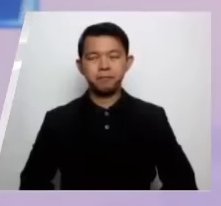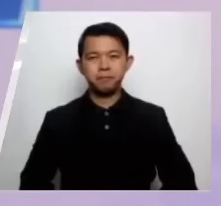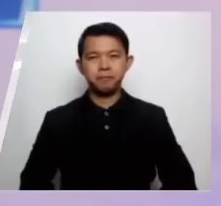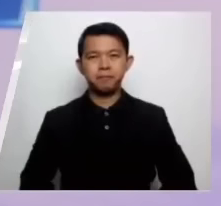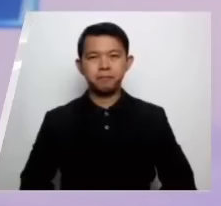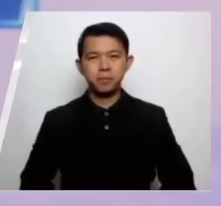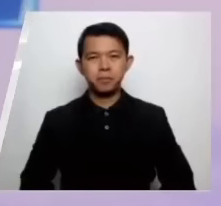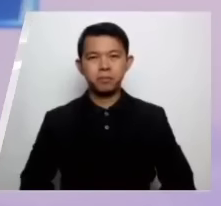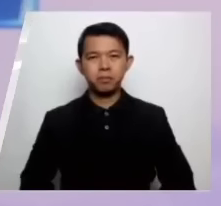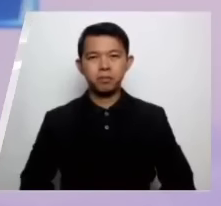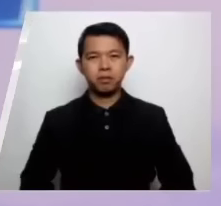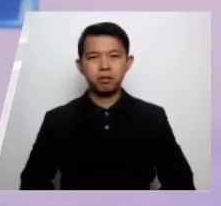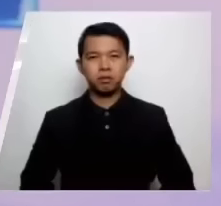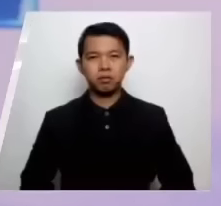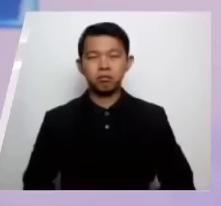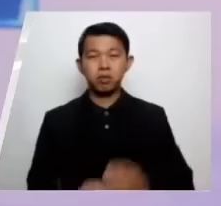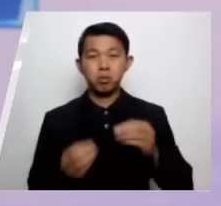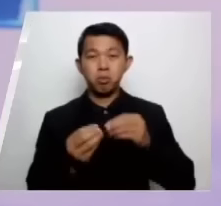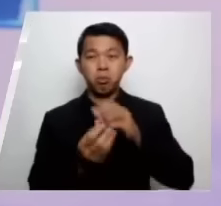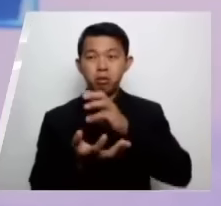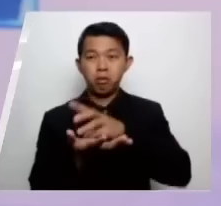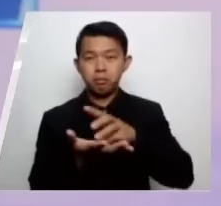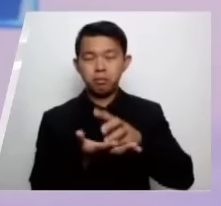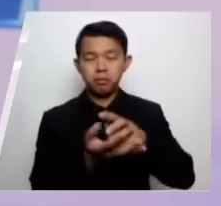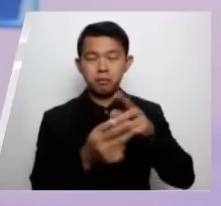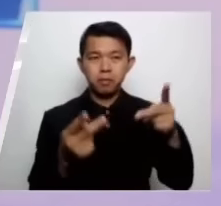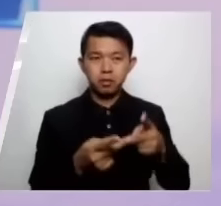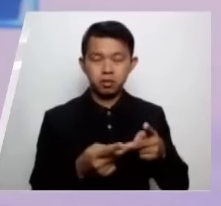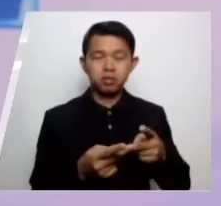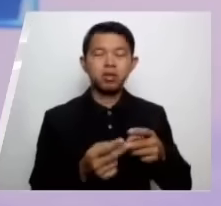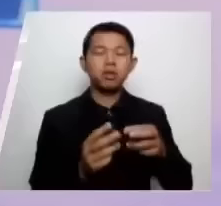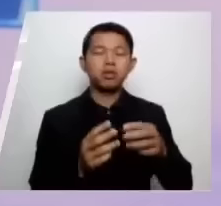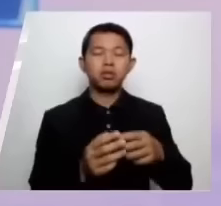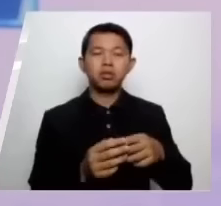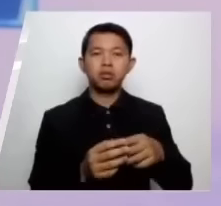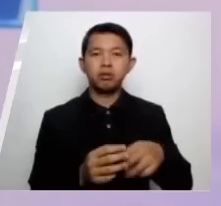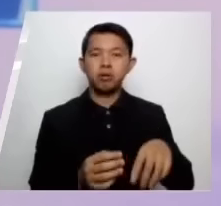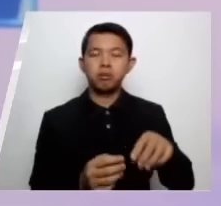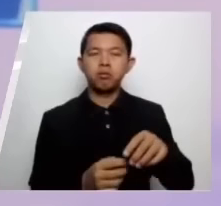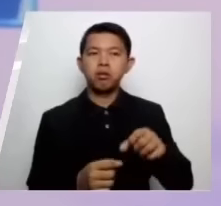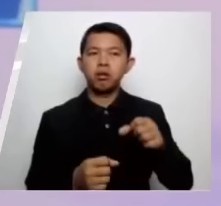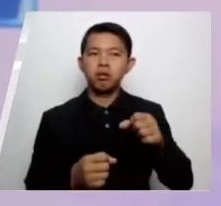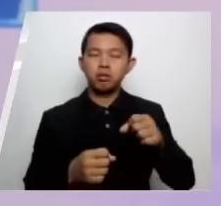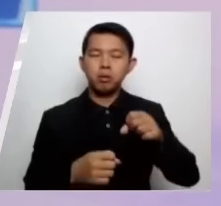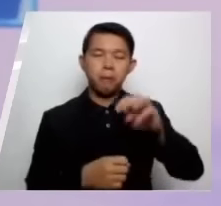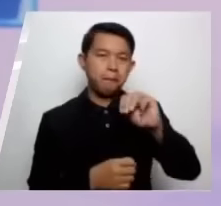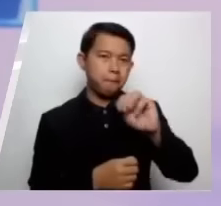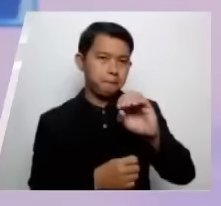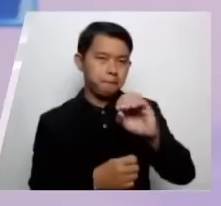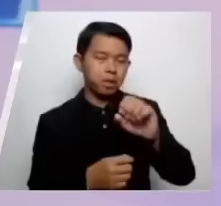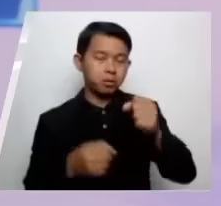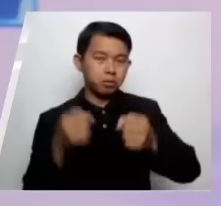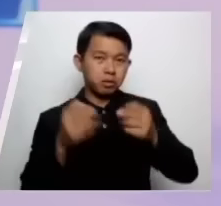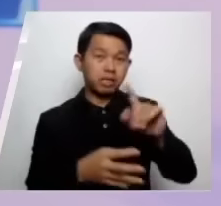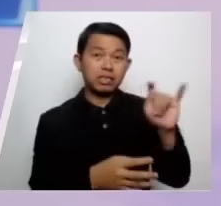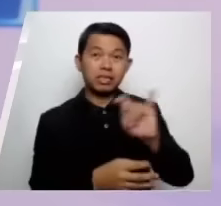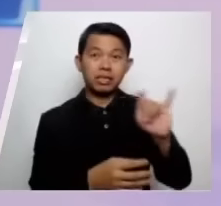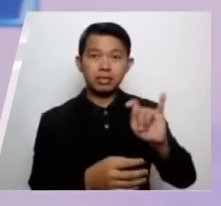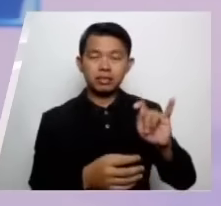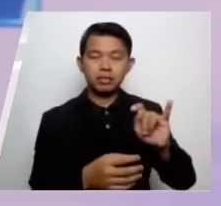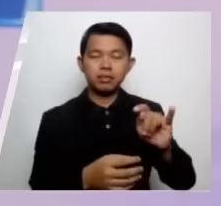mas maraming lugar sa bansa ang operasyon ng mga motorcycle taxi kahit na nasa pilot testing pa lamang ito. Maalma naman ang mga